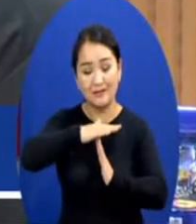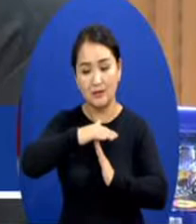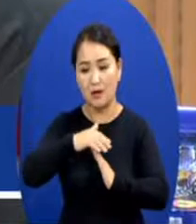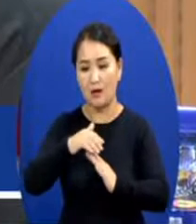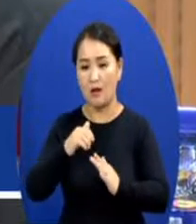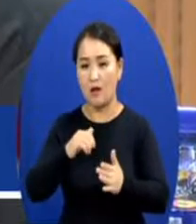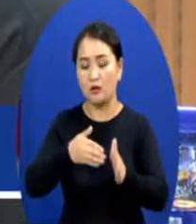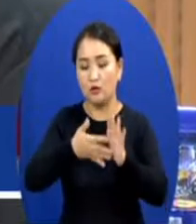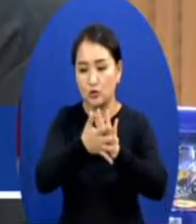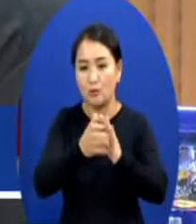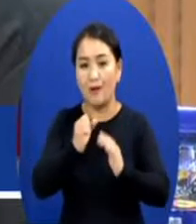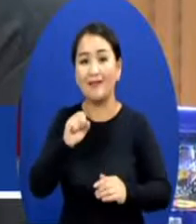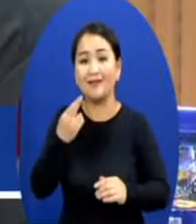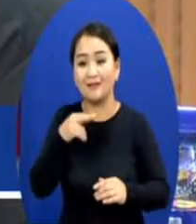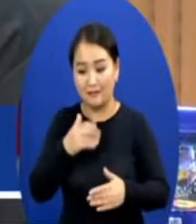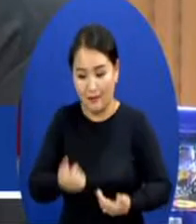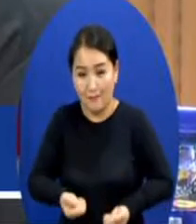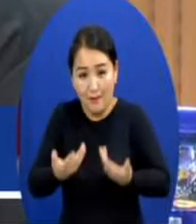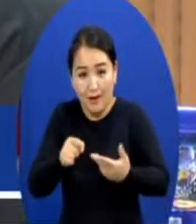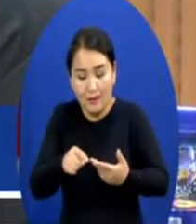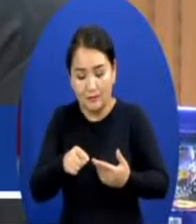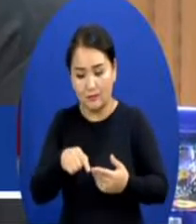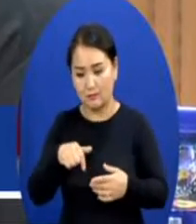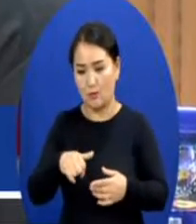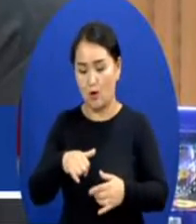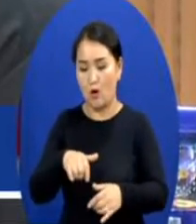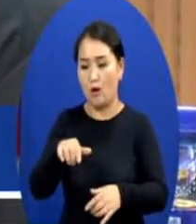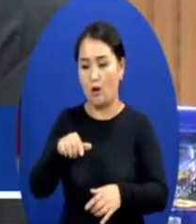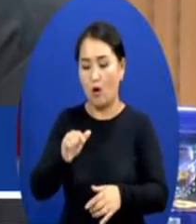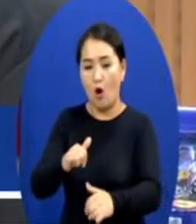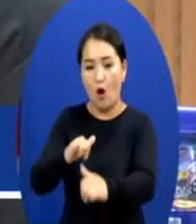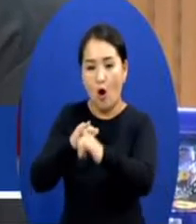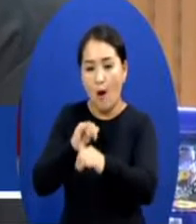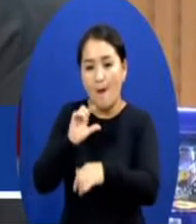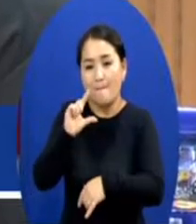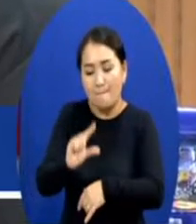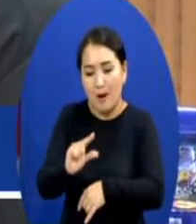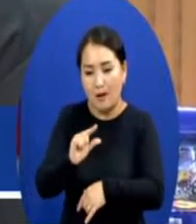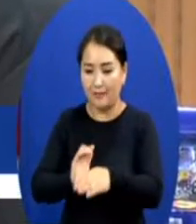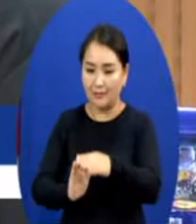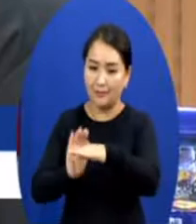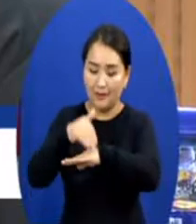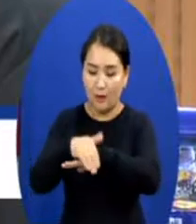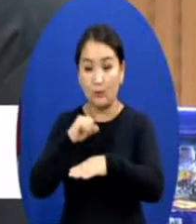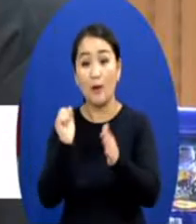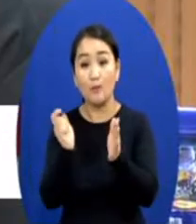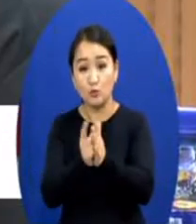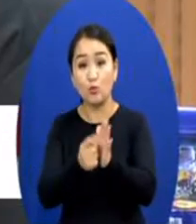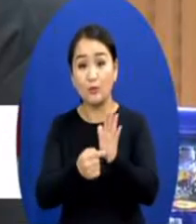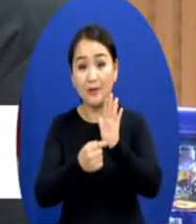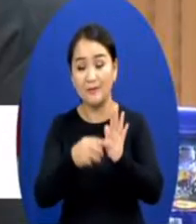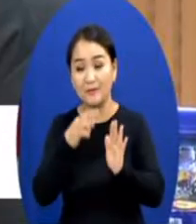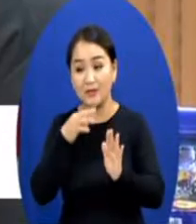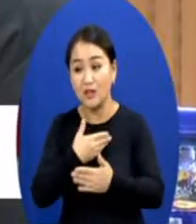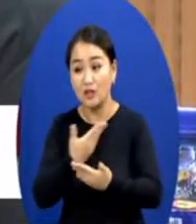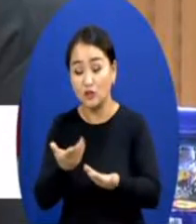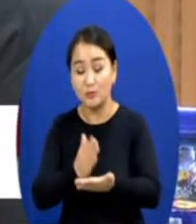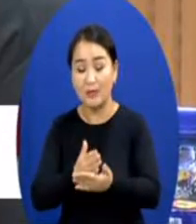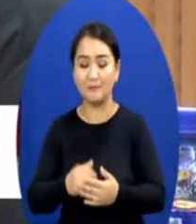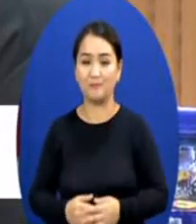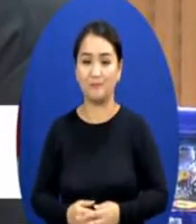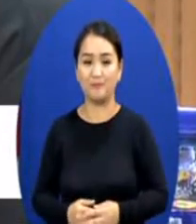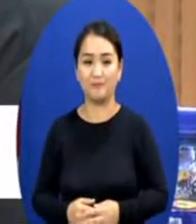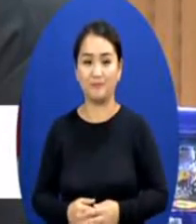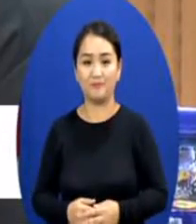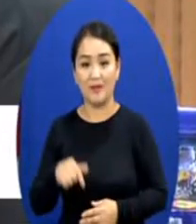гих мэтлэн олон арга хэмжээнүүдийг бид нар аль болохоор хохирол багтаа давж туулах явдал одоо чухал байна гэдгийг бас та бүхэнд хэлхийг хүсэж